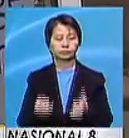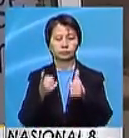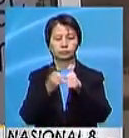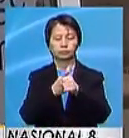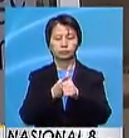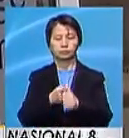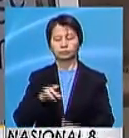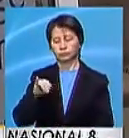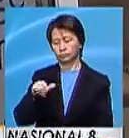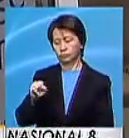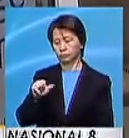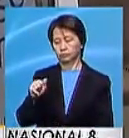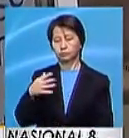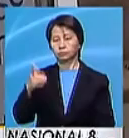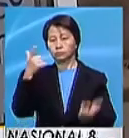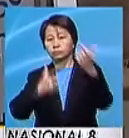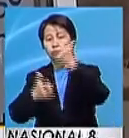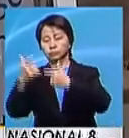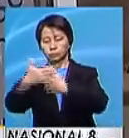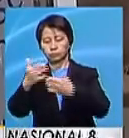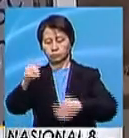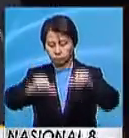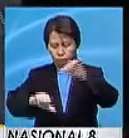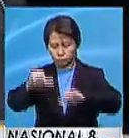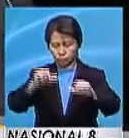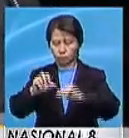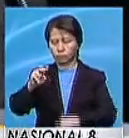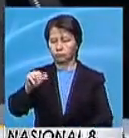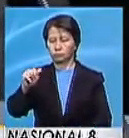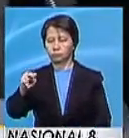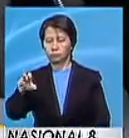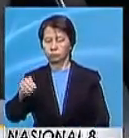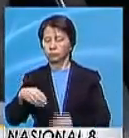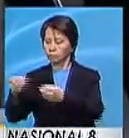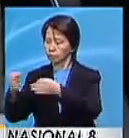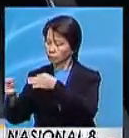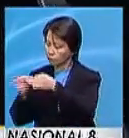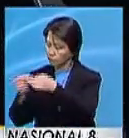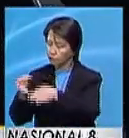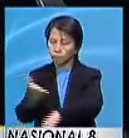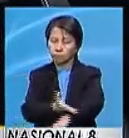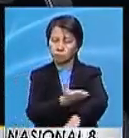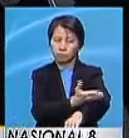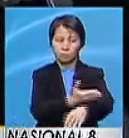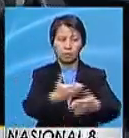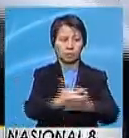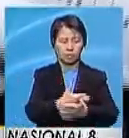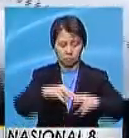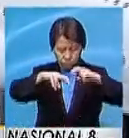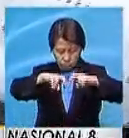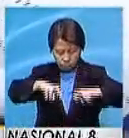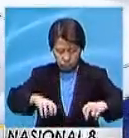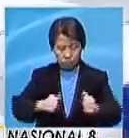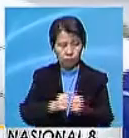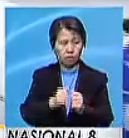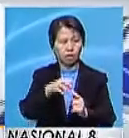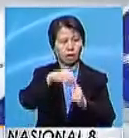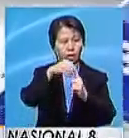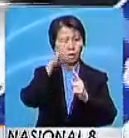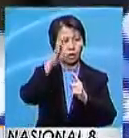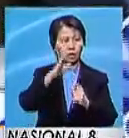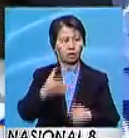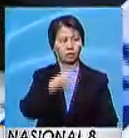Terdahulu, Tan Sri Isa telah melawat makmal Nano Systems dan diberi taklimat mengenai perkembangan terkini penyelidikan yang hasilnya dijangka